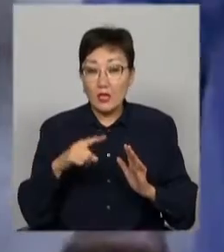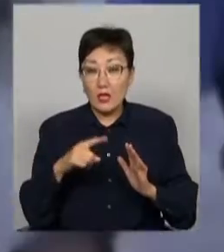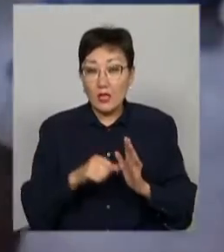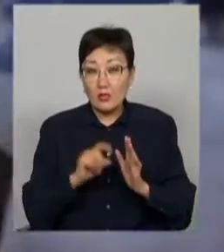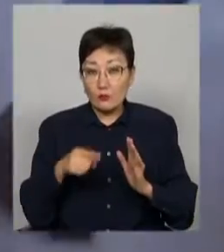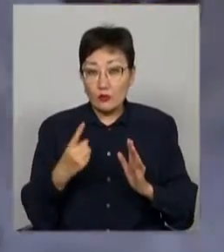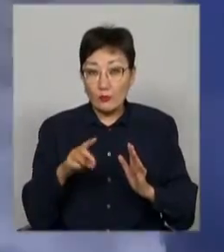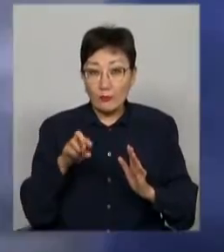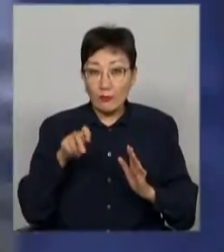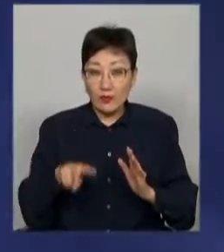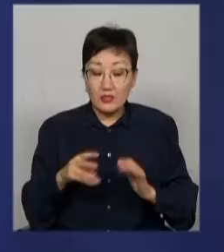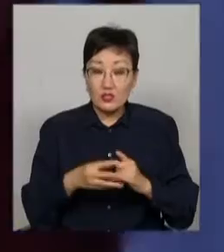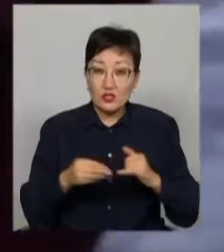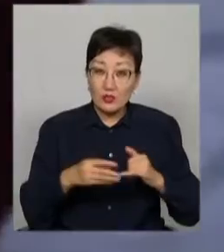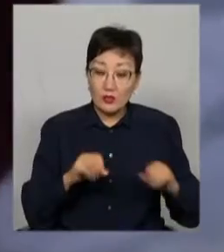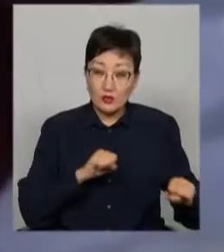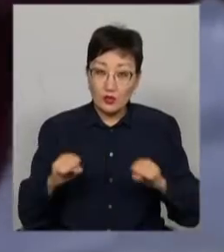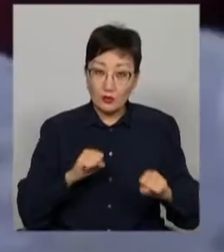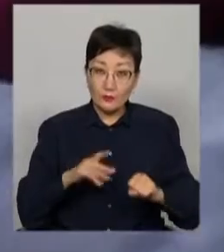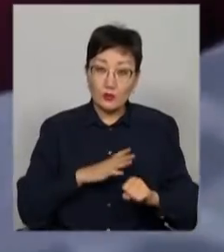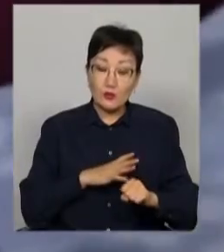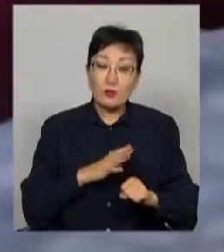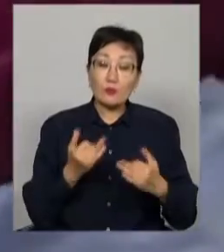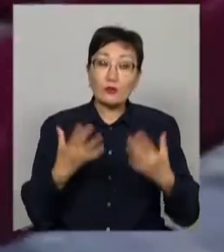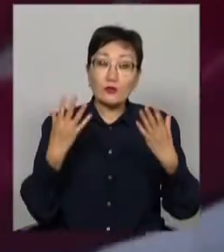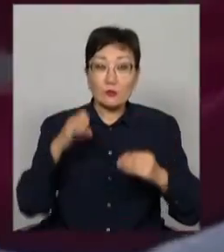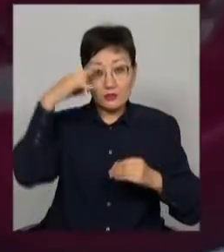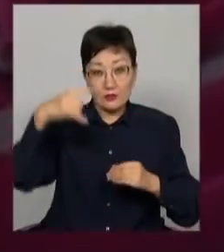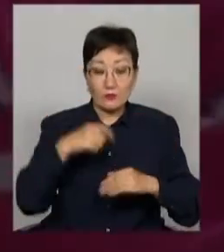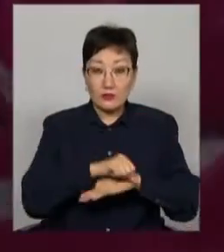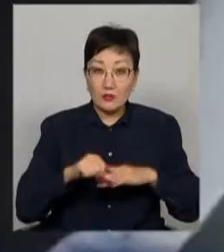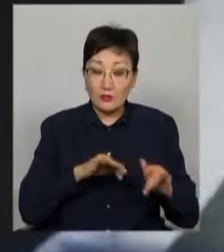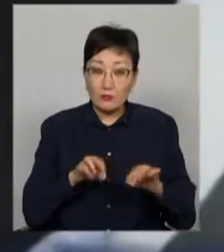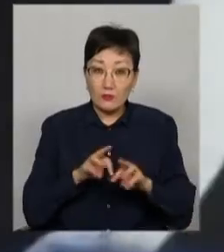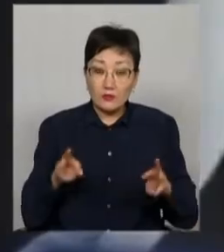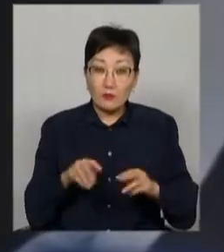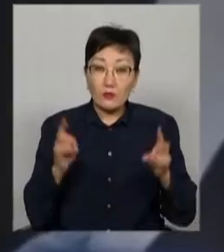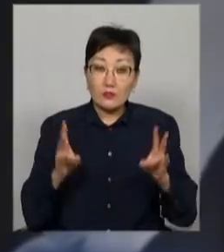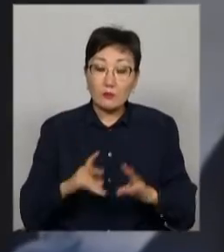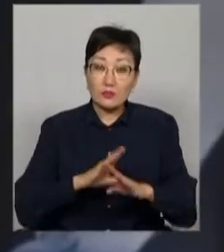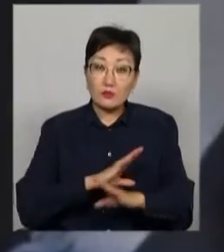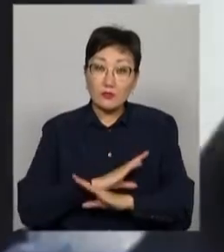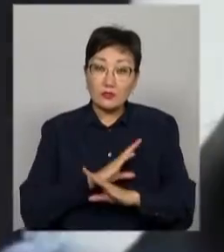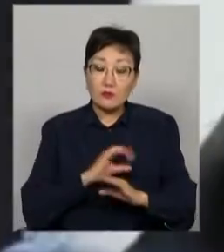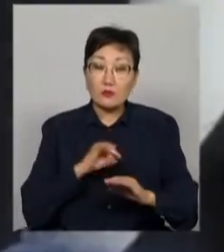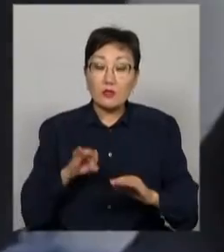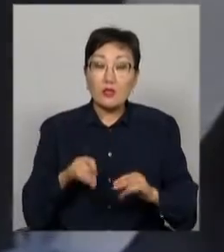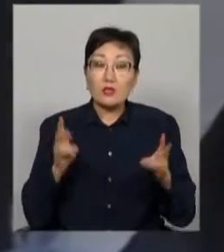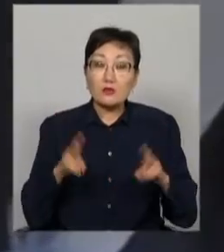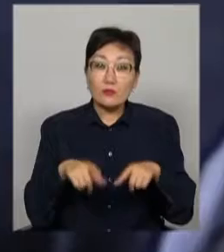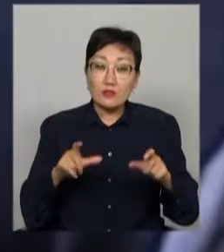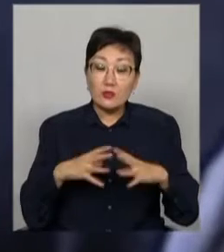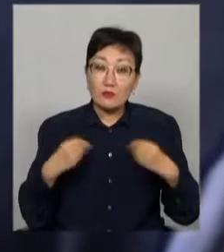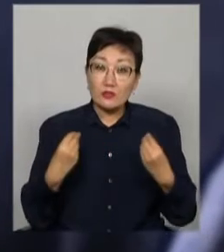балға дейін жеткен жойқын жер сілкінісі болған еді. Бүгін Қазақстанның сыртқы істер министрлігі апаттан қаза тапқандар мен зардап